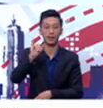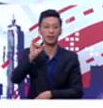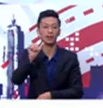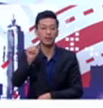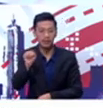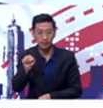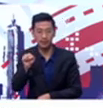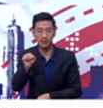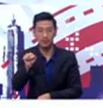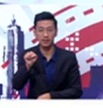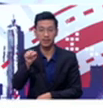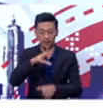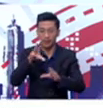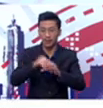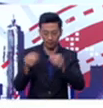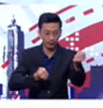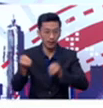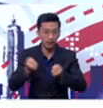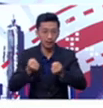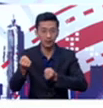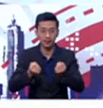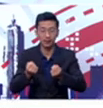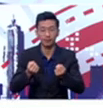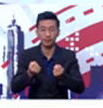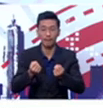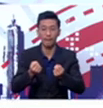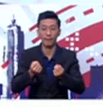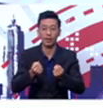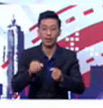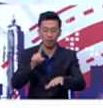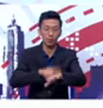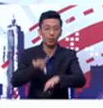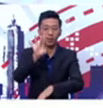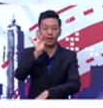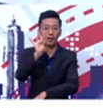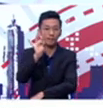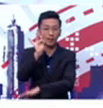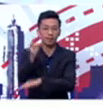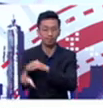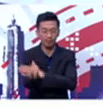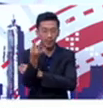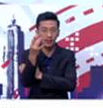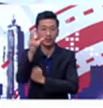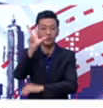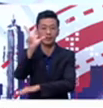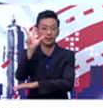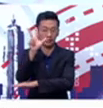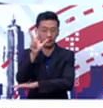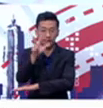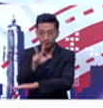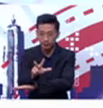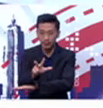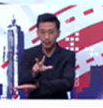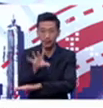kereta di hadapan rumah dekat Ar Damansara antara jam 8 pagi hingga 315 petang 8